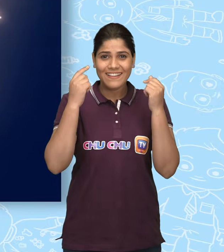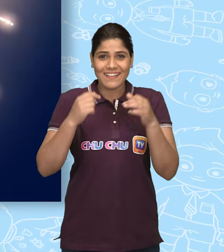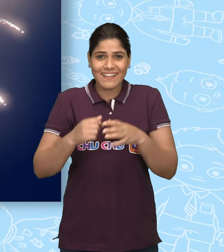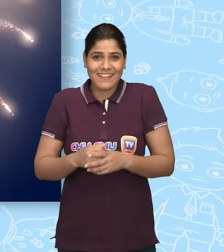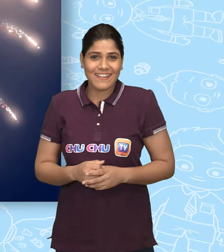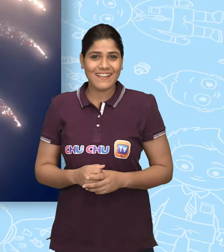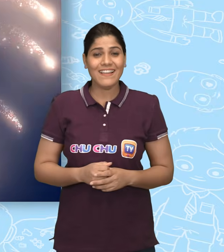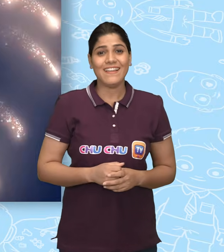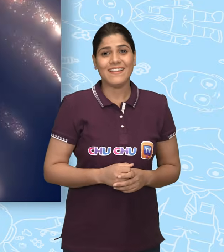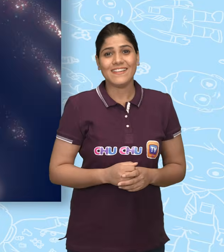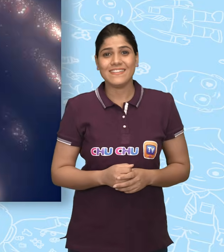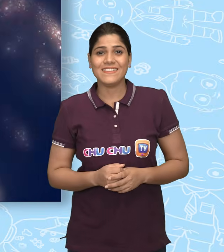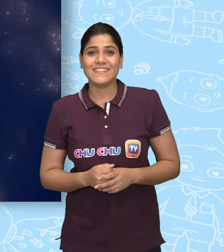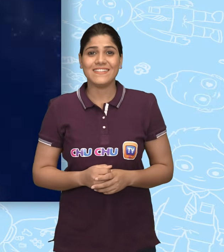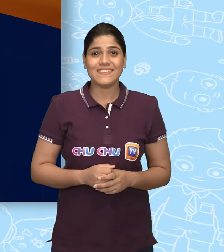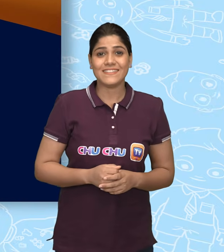सरप्राइज!